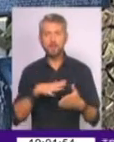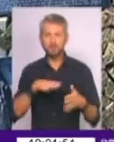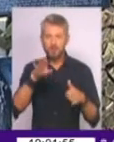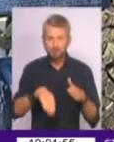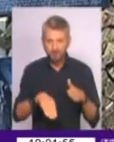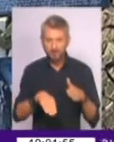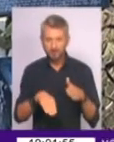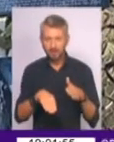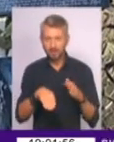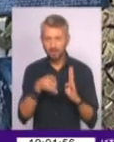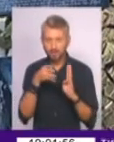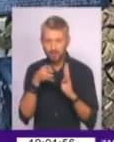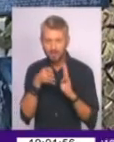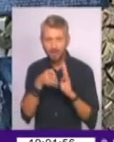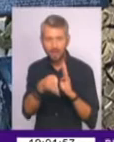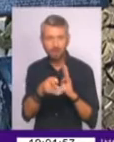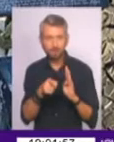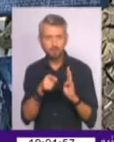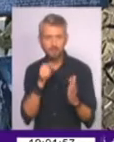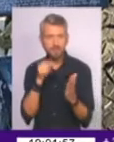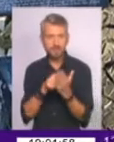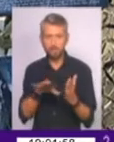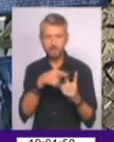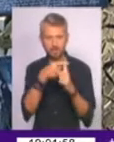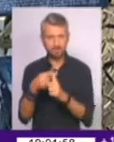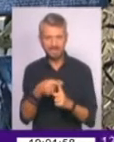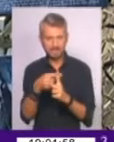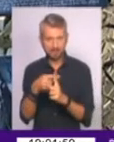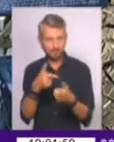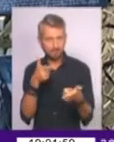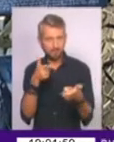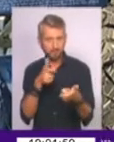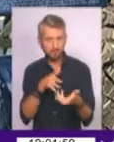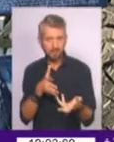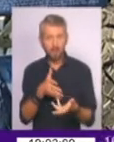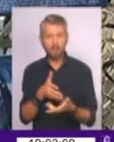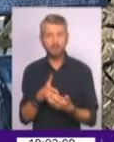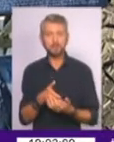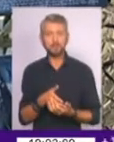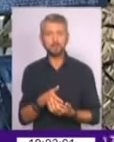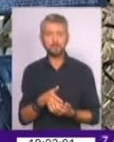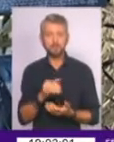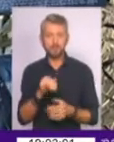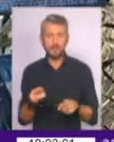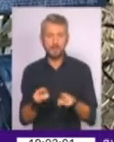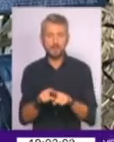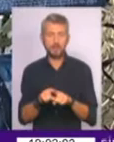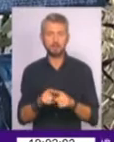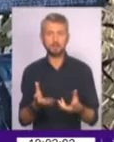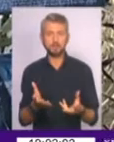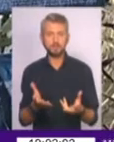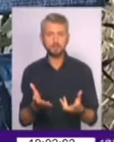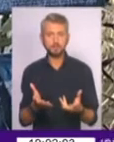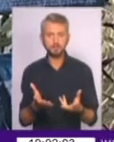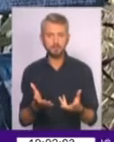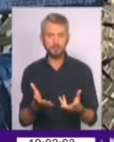соняшник, вони попадали в приціл, в об'єктив, в їхній об'єктив, і так їм